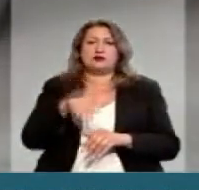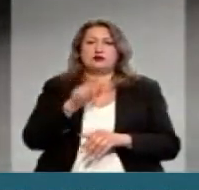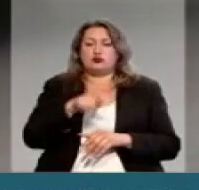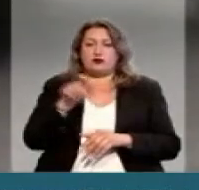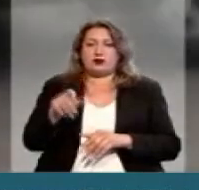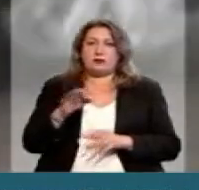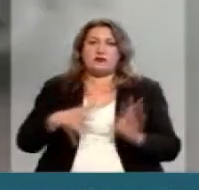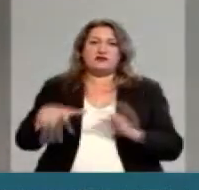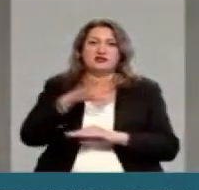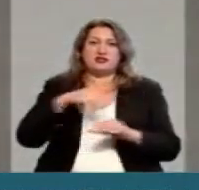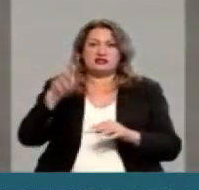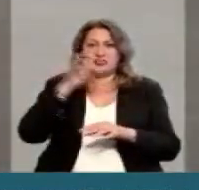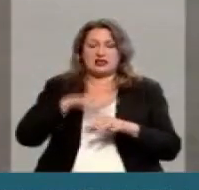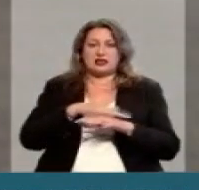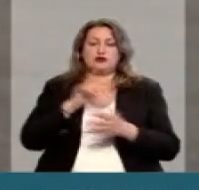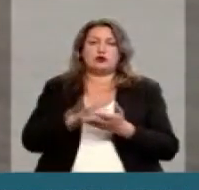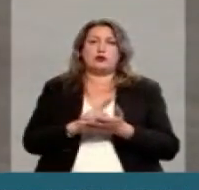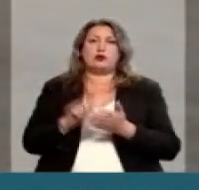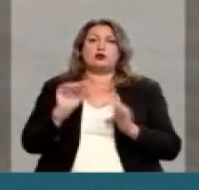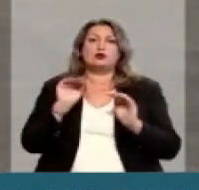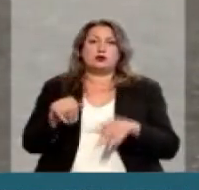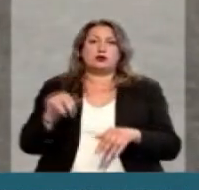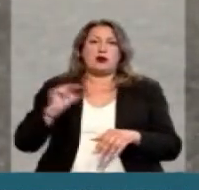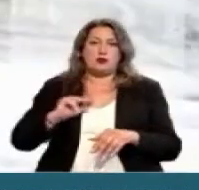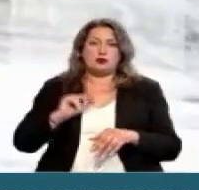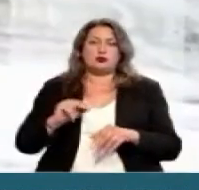тұрғылықты жер бойынша жұмыспен қамту бөлімдеріне немесе еңбек